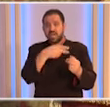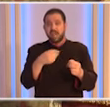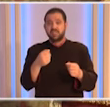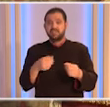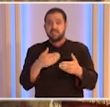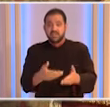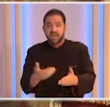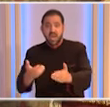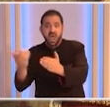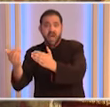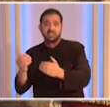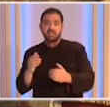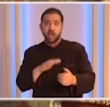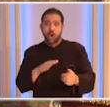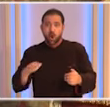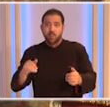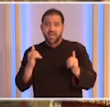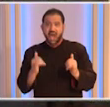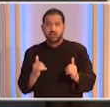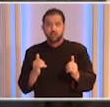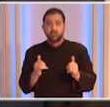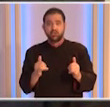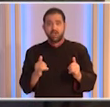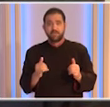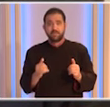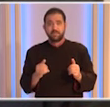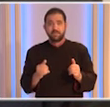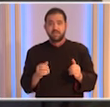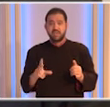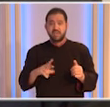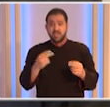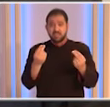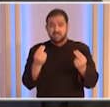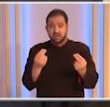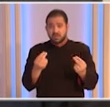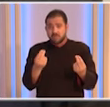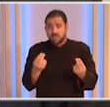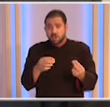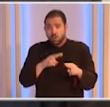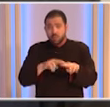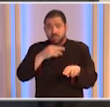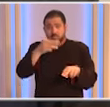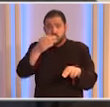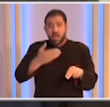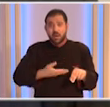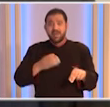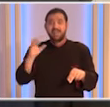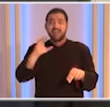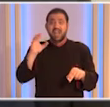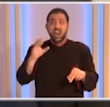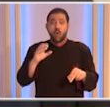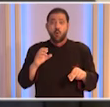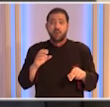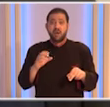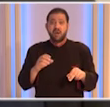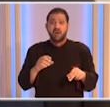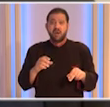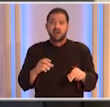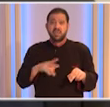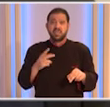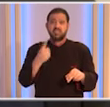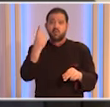dea naștere la prunci. Că atunci ajunge la ceea ce a spus Părintele Clopa. Este o prostituție legiferată prin